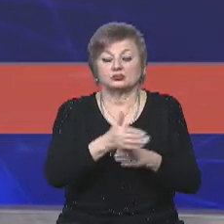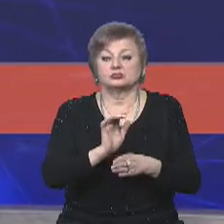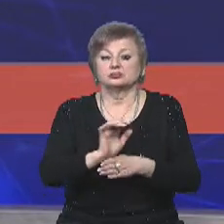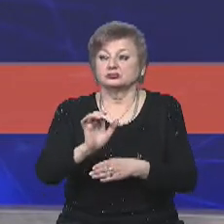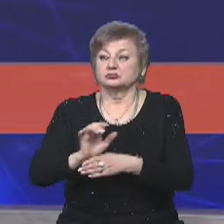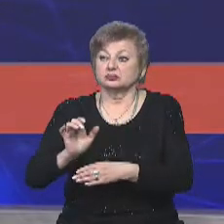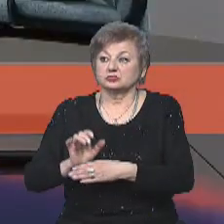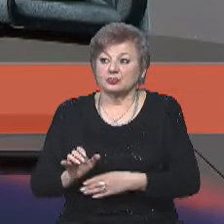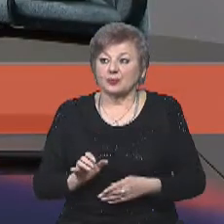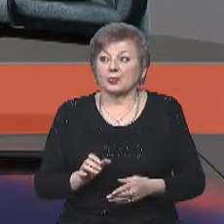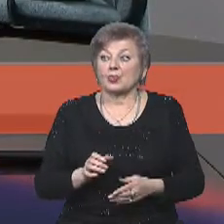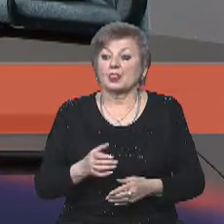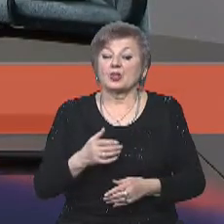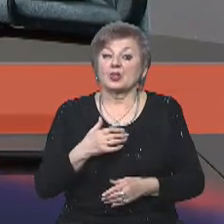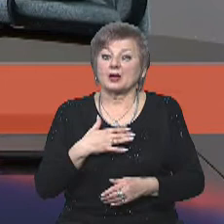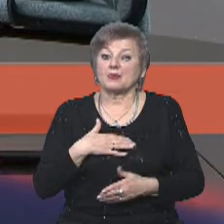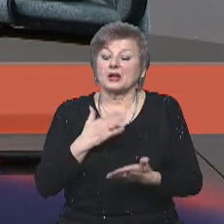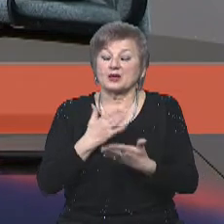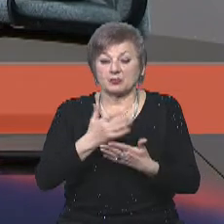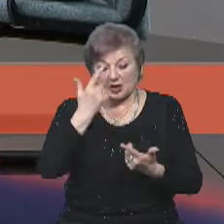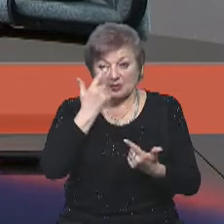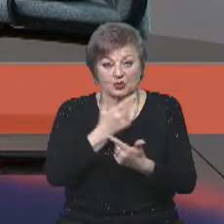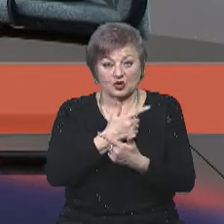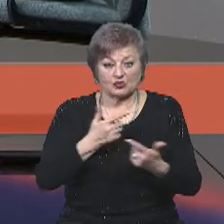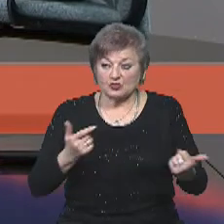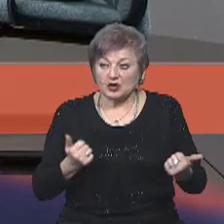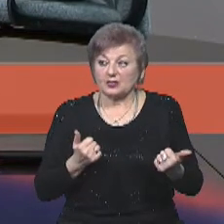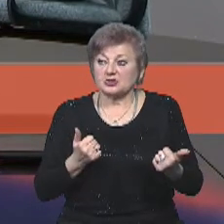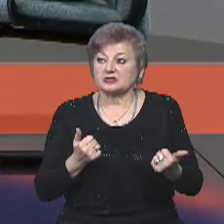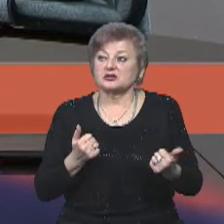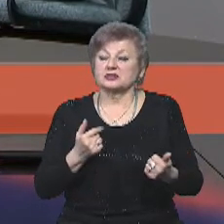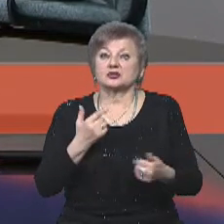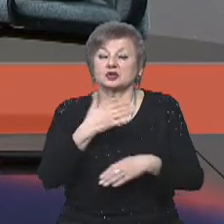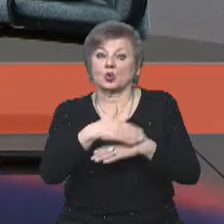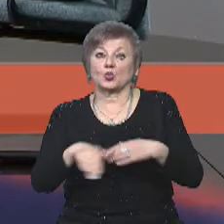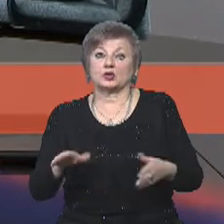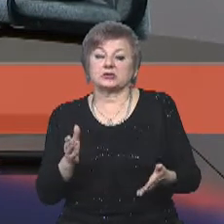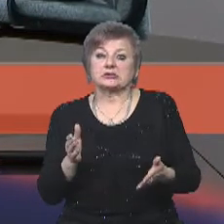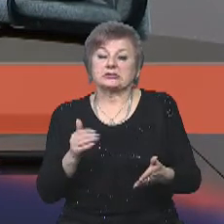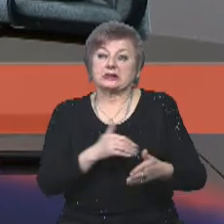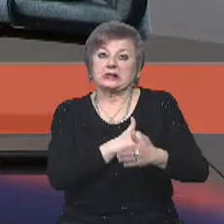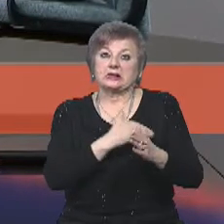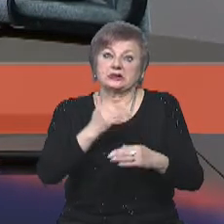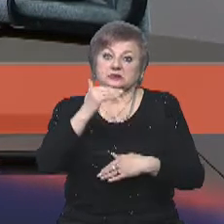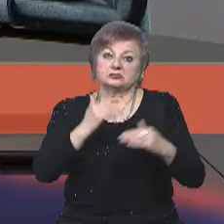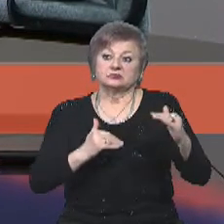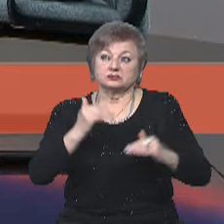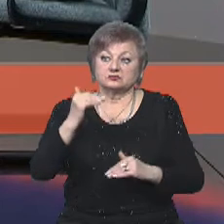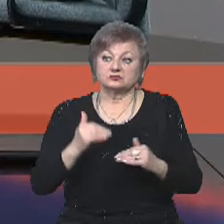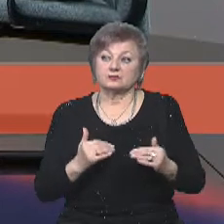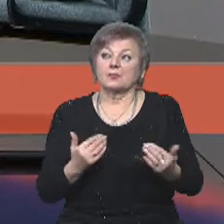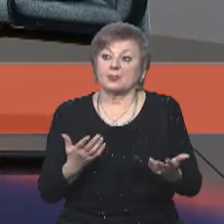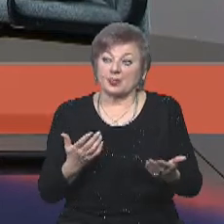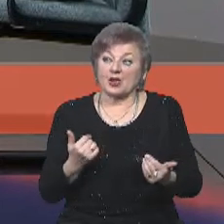поточный момент, вы знаете, маете информацию, где не відповідає температурный режим, кто відповість? Не, ну, по температурному режиму.